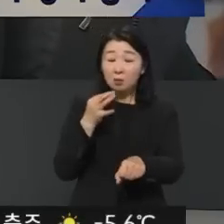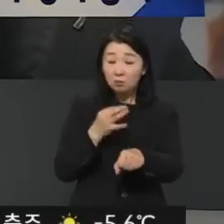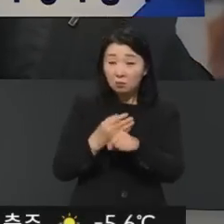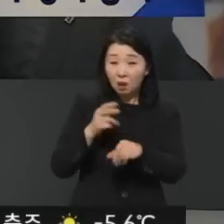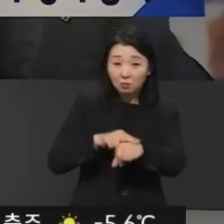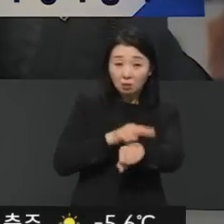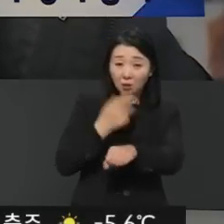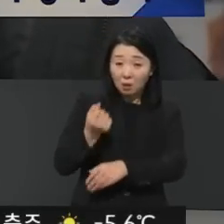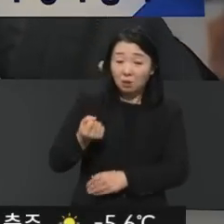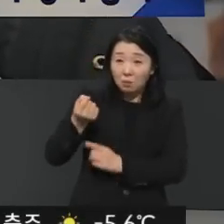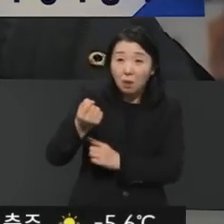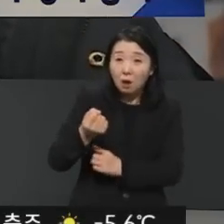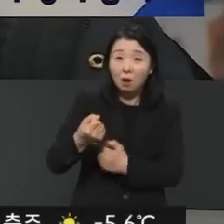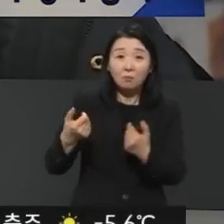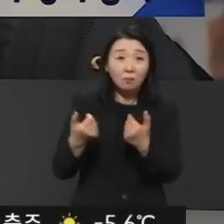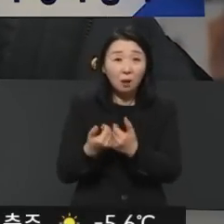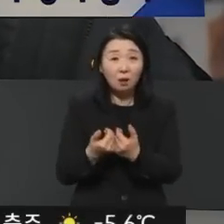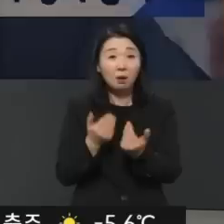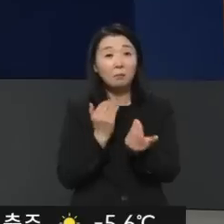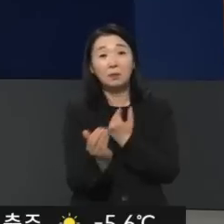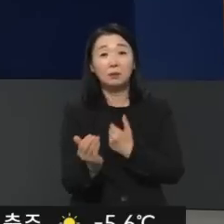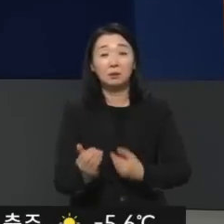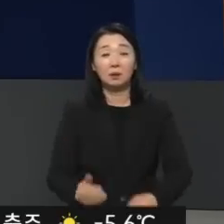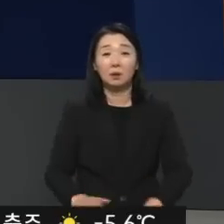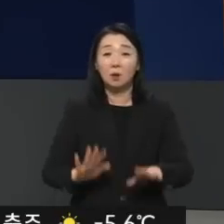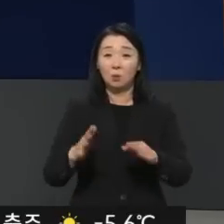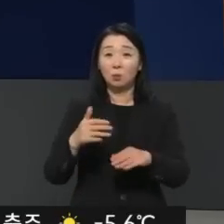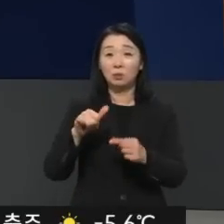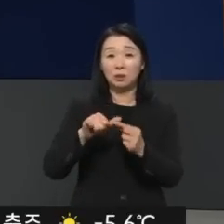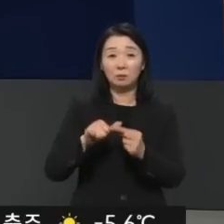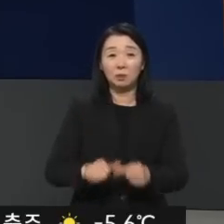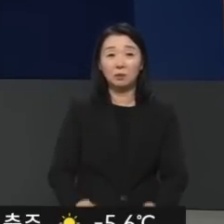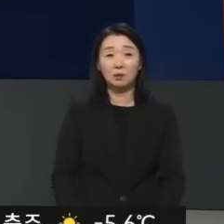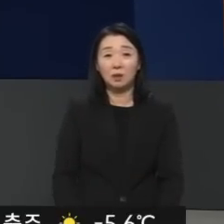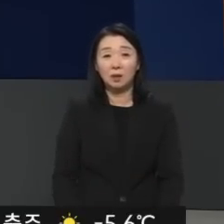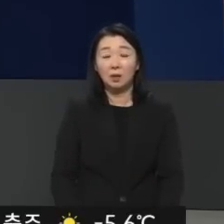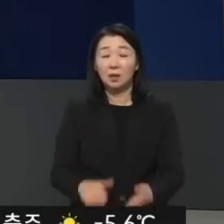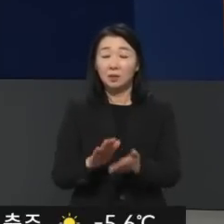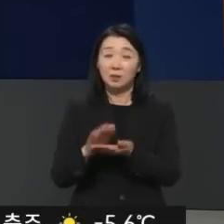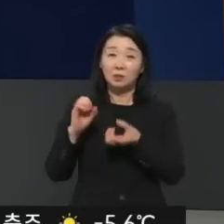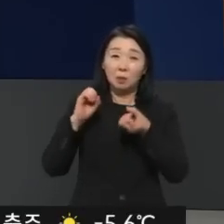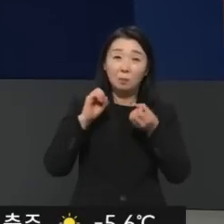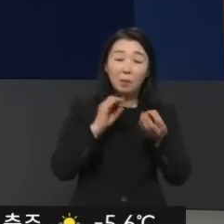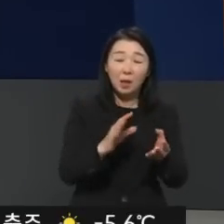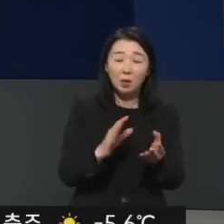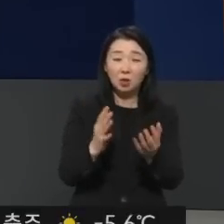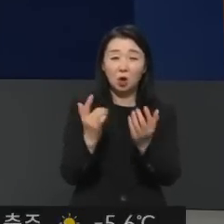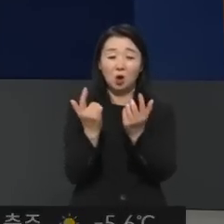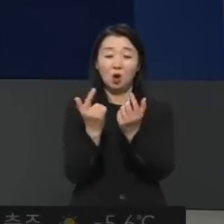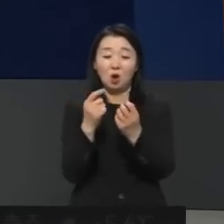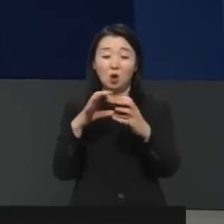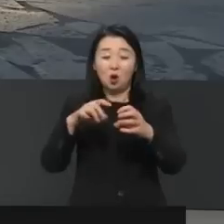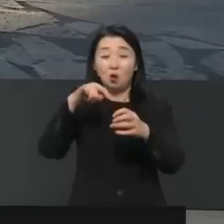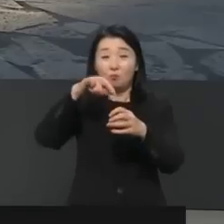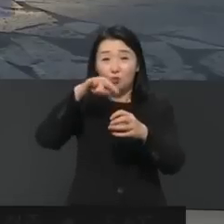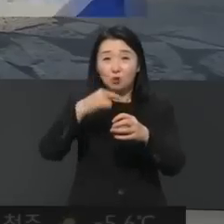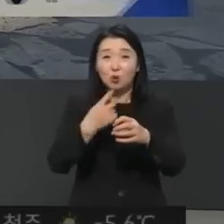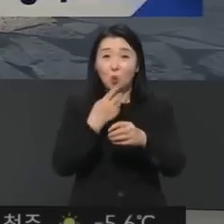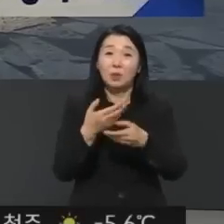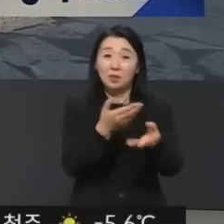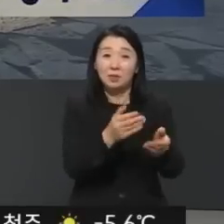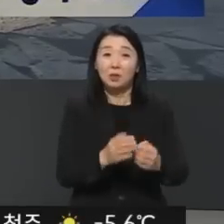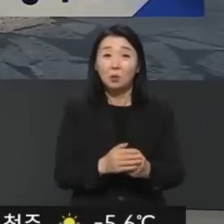건데 부당하다고 반발했습니다. 네, 오늘 마지막 픽은 직배송 북극공기입니다. 오늘 아침 출근길